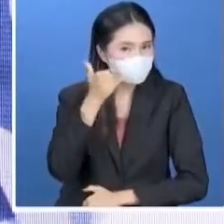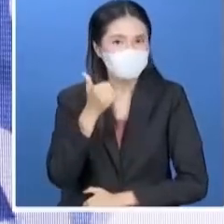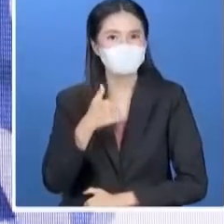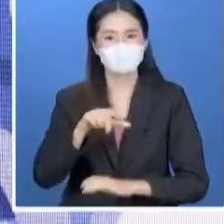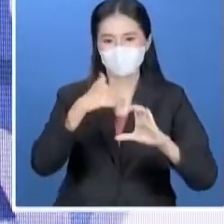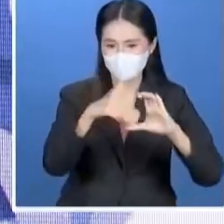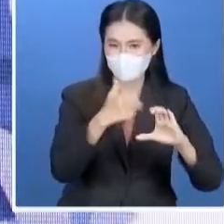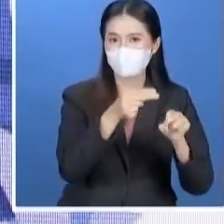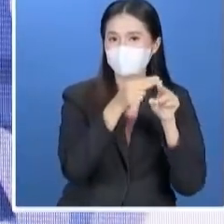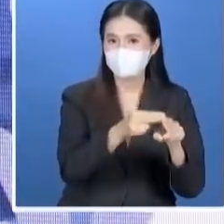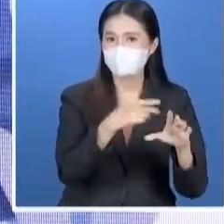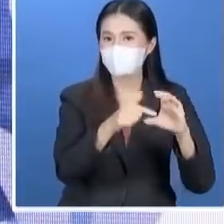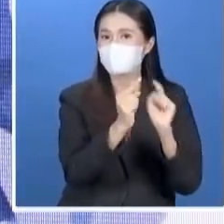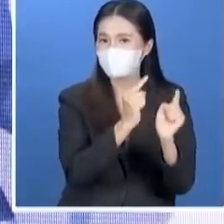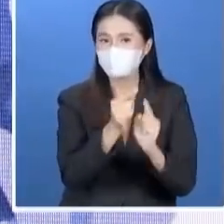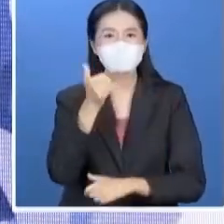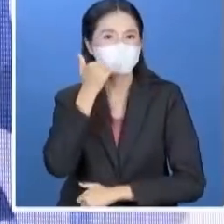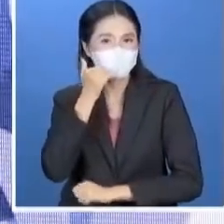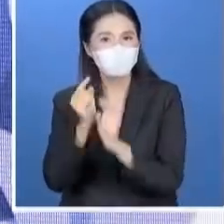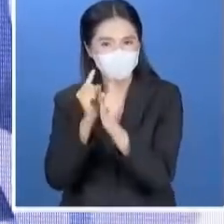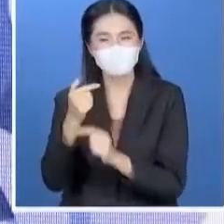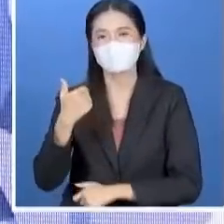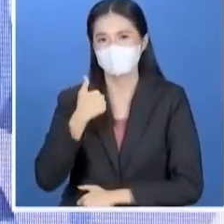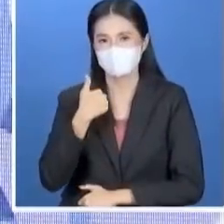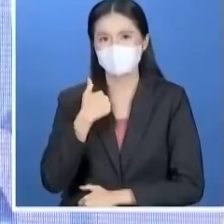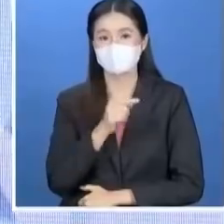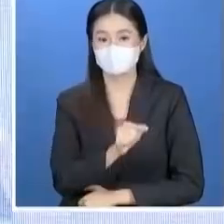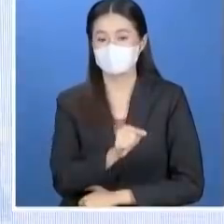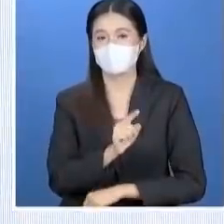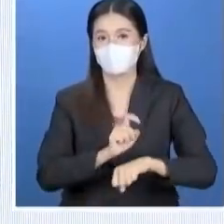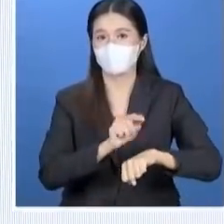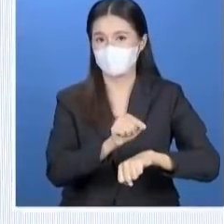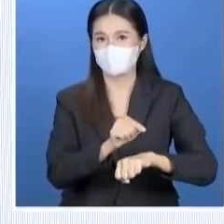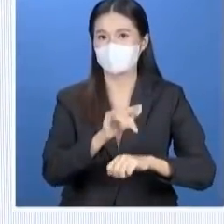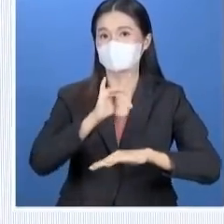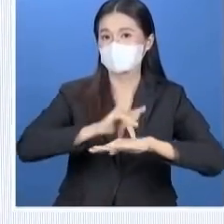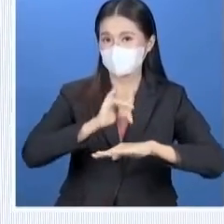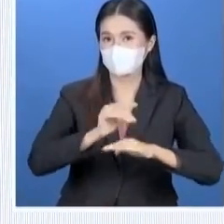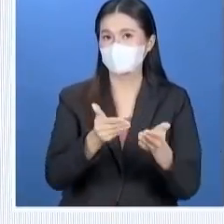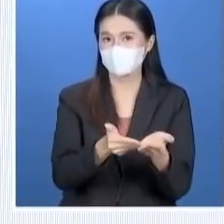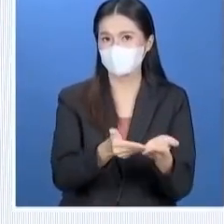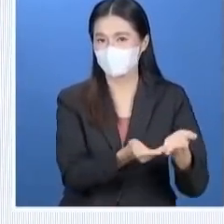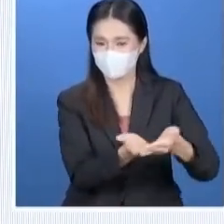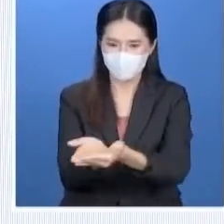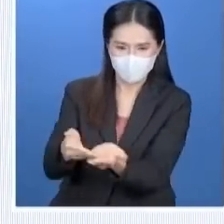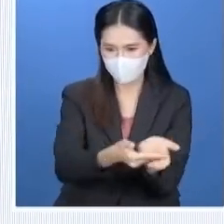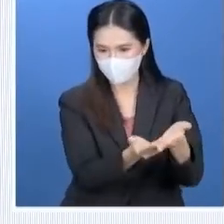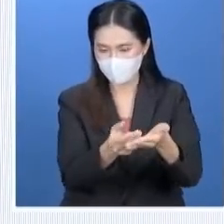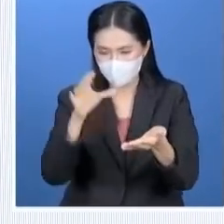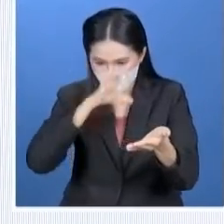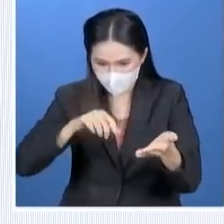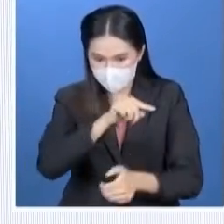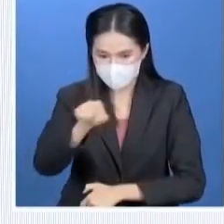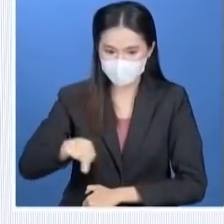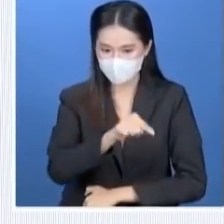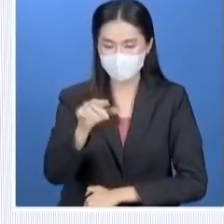างข้อความสนทนาหรือทางโทรศัพท์โดยในห่วงเวลานี้ GPS ของเรือมีการวนย้ำค้นหาอยู่อาณาบ